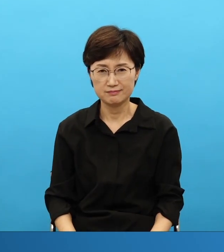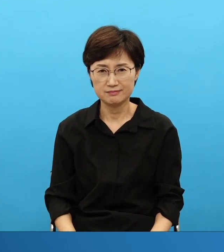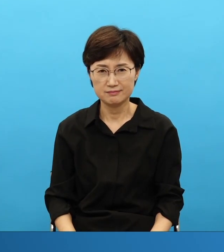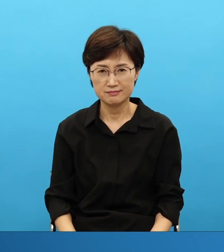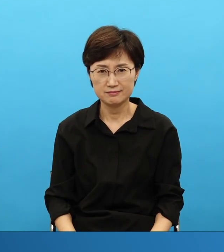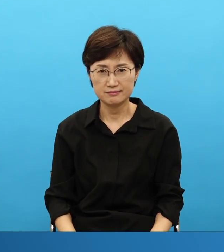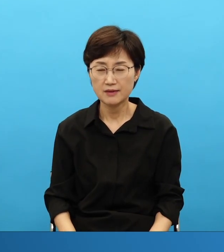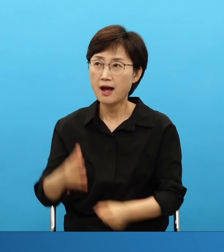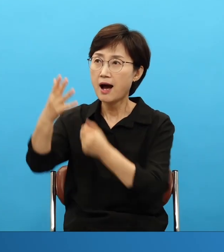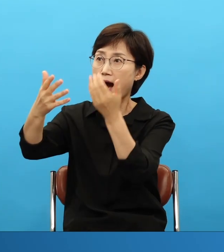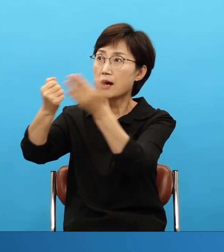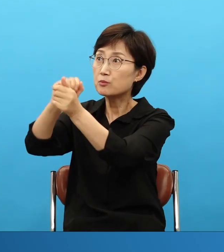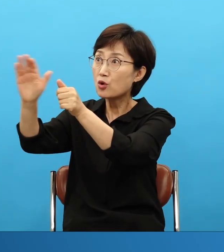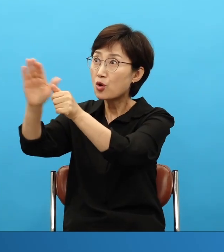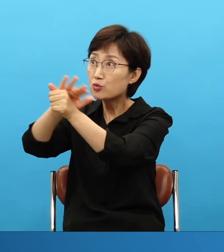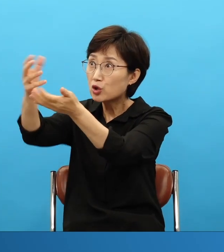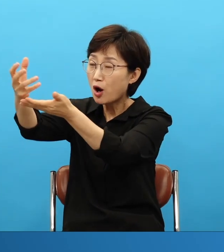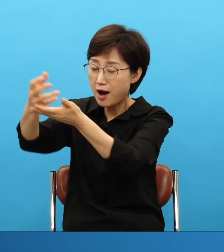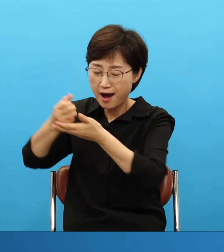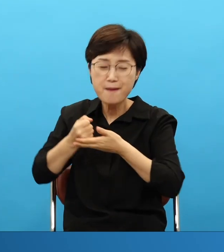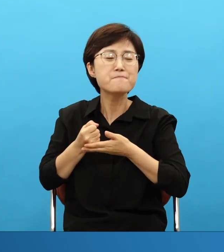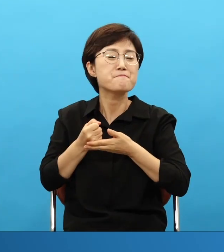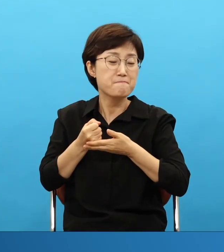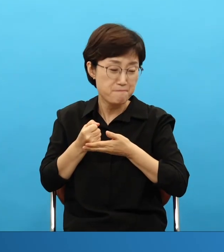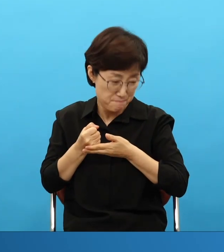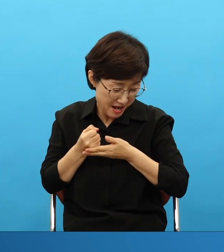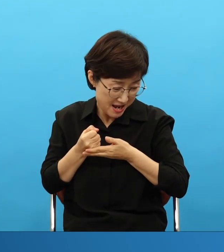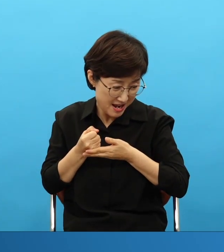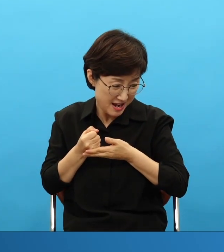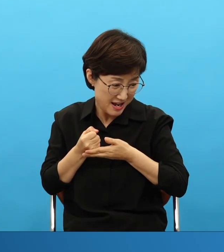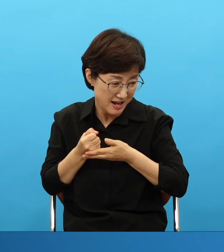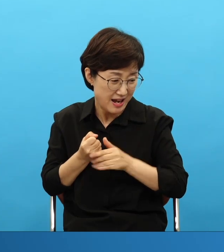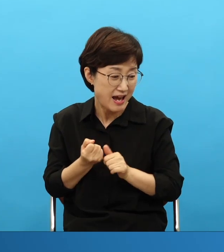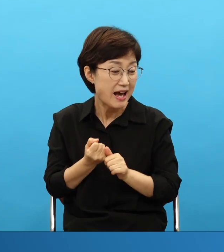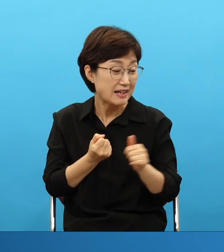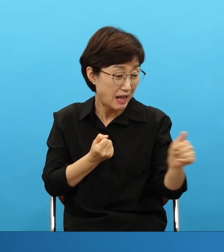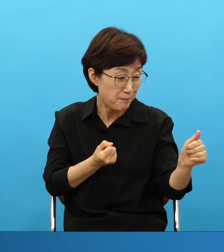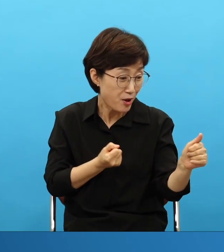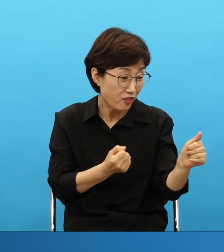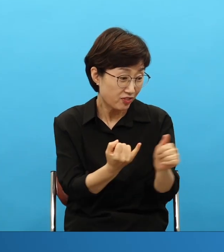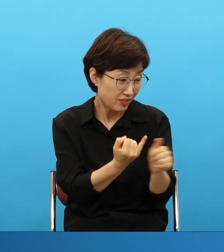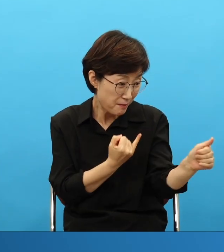위가 하나님의 위로를받고 그것으로 남편을